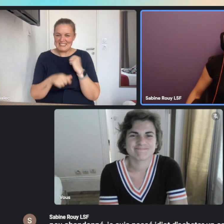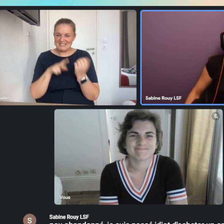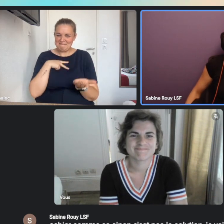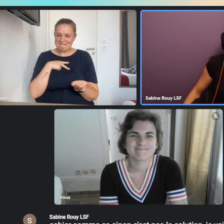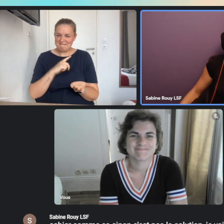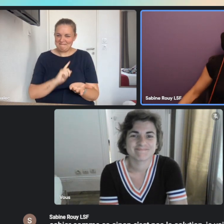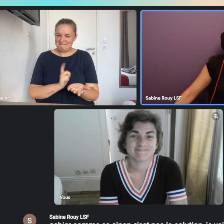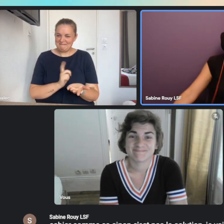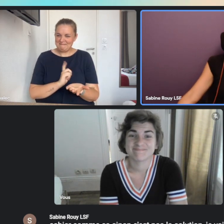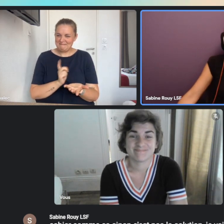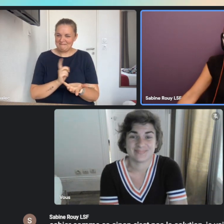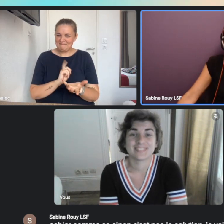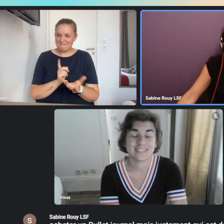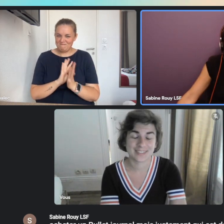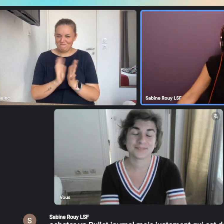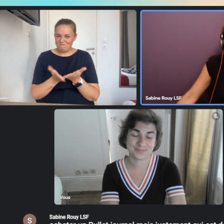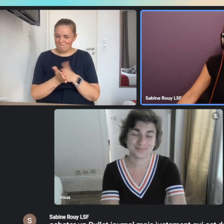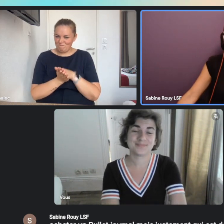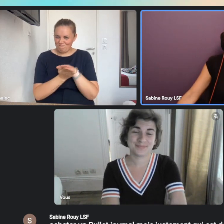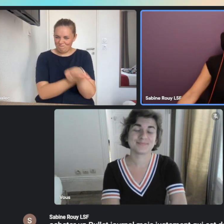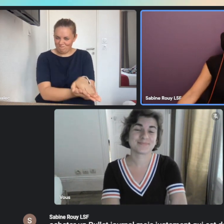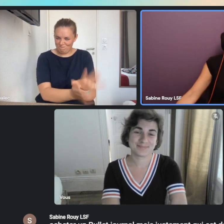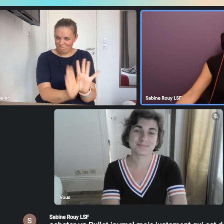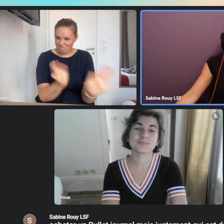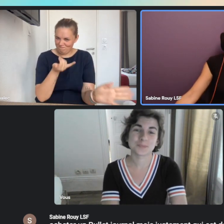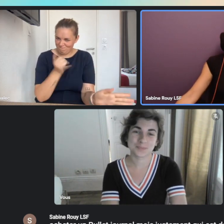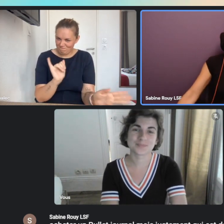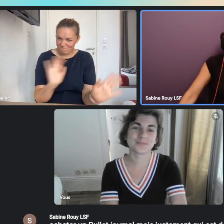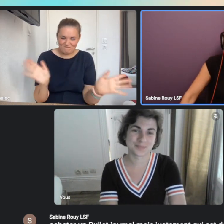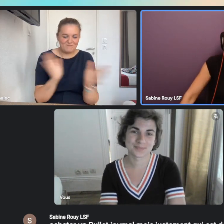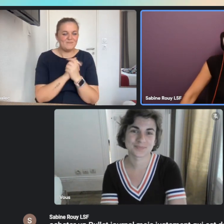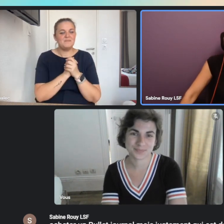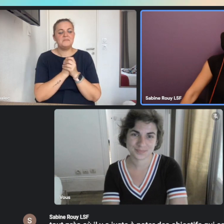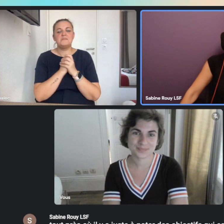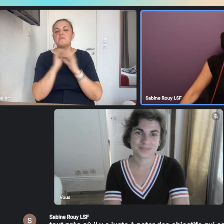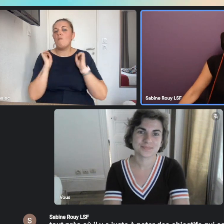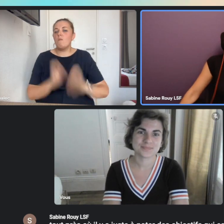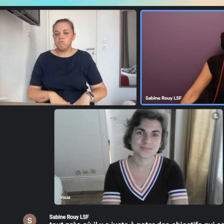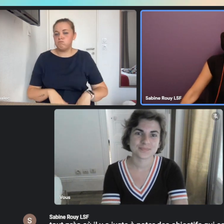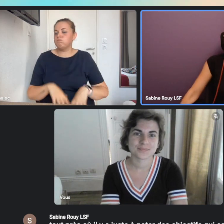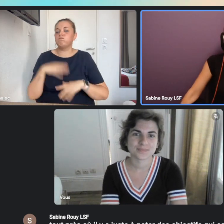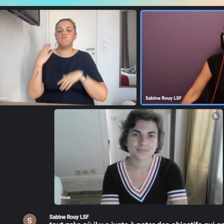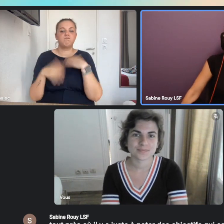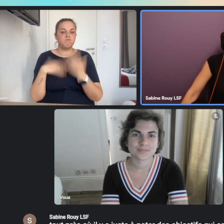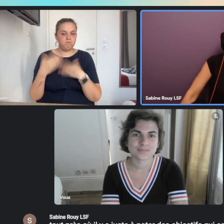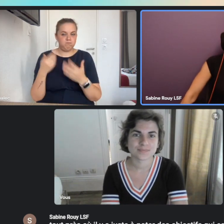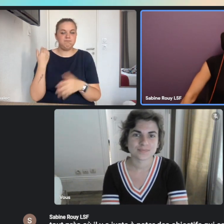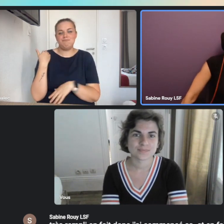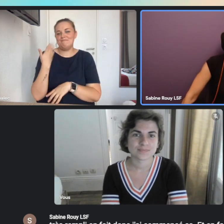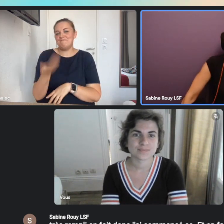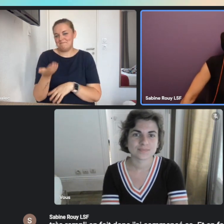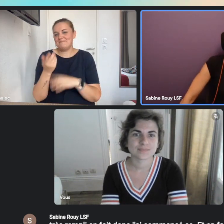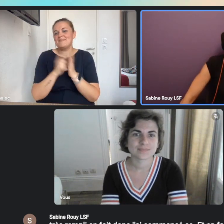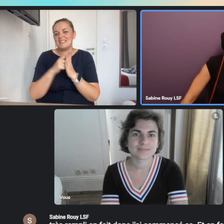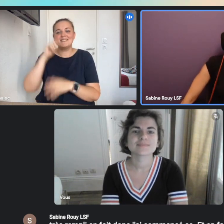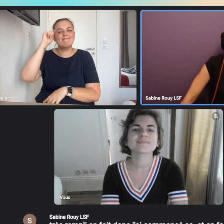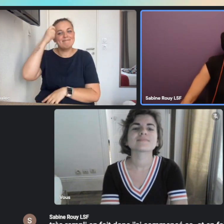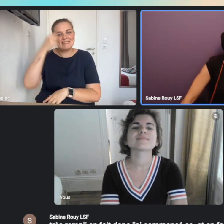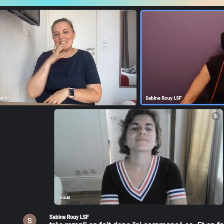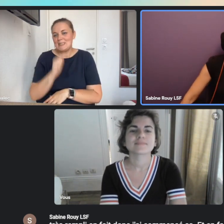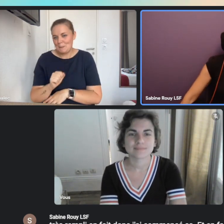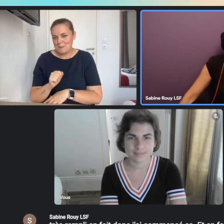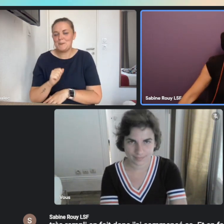pas du tout» parce que justement, c'est pas mon style, ça me correspond pas donc je me suis dit: «C'est inutile, je le mets de côté», donc j'ai laissé tomber et